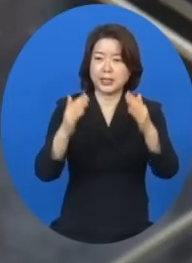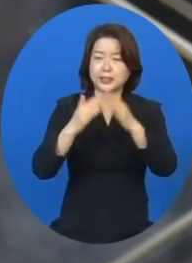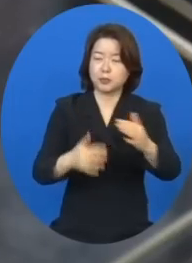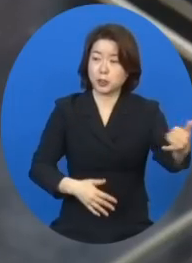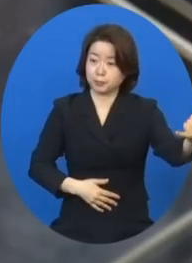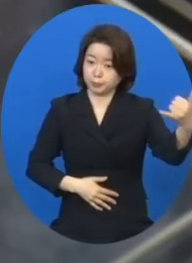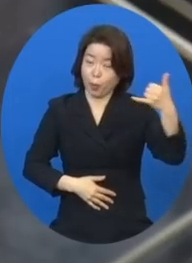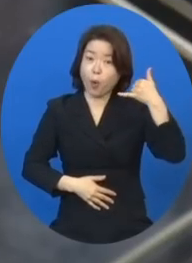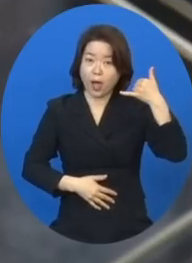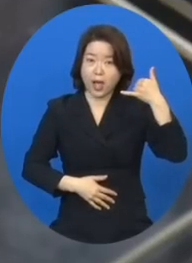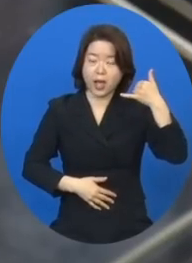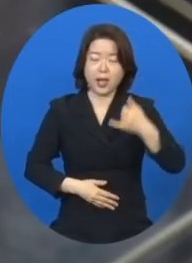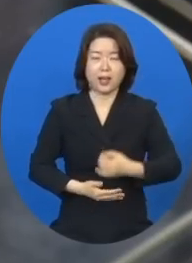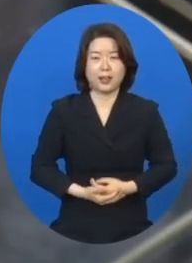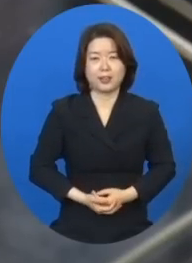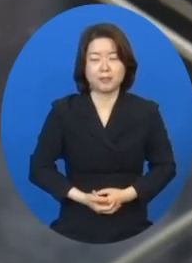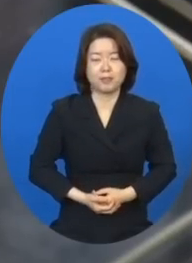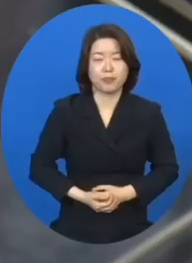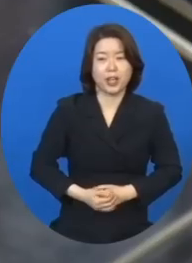받았습니다.